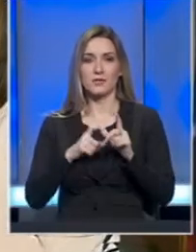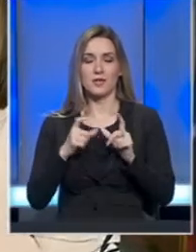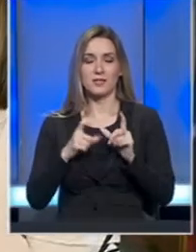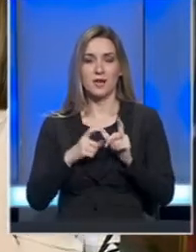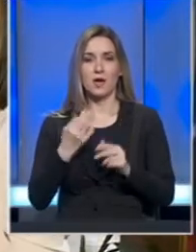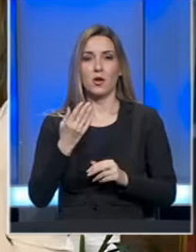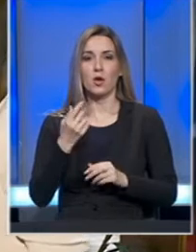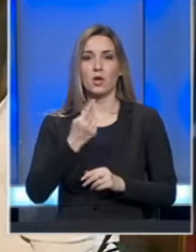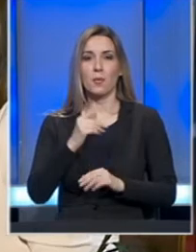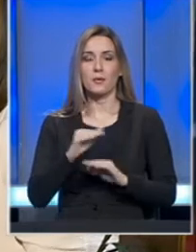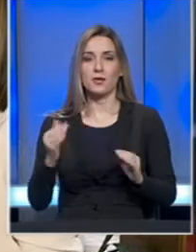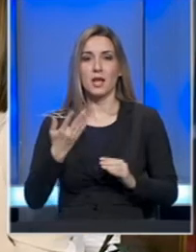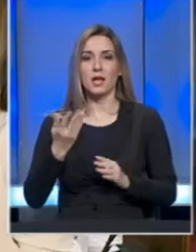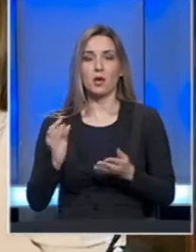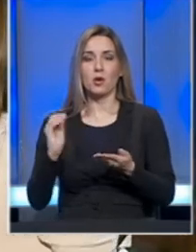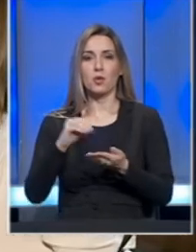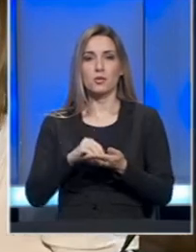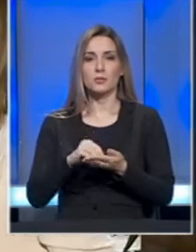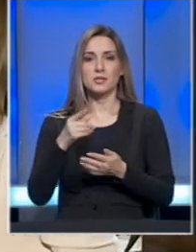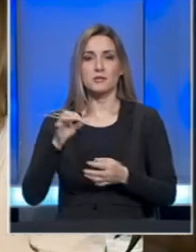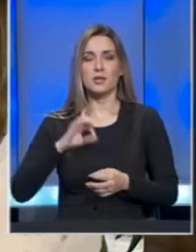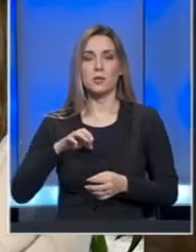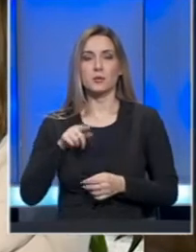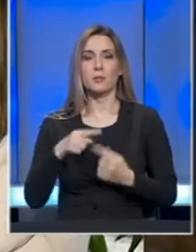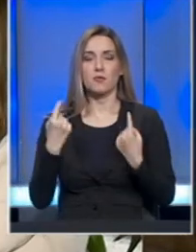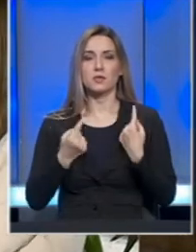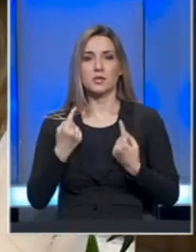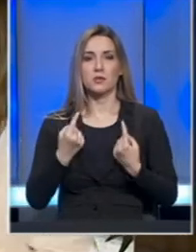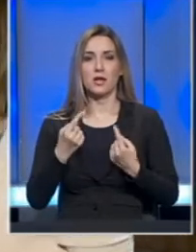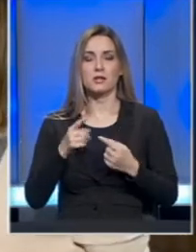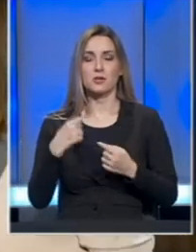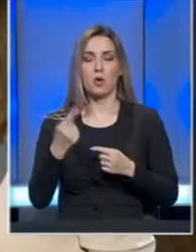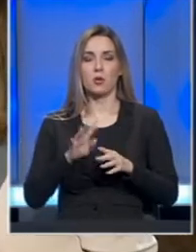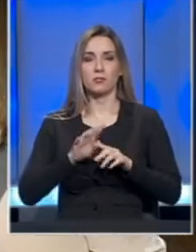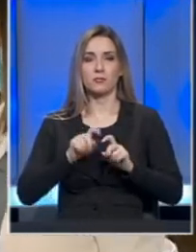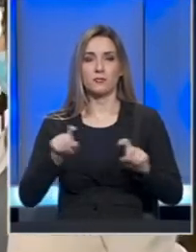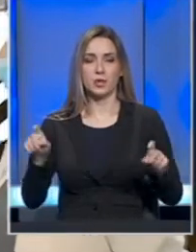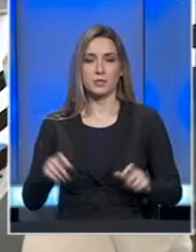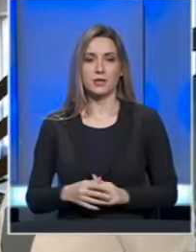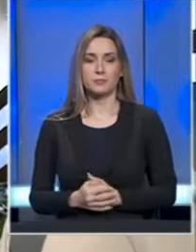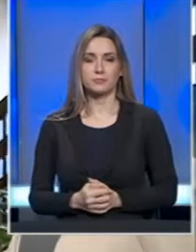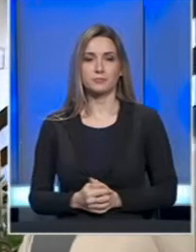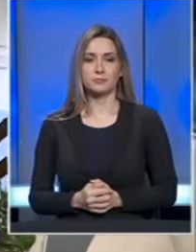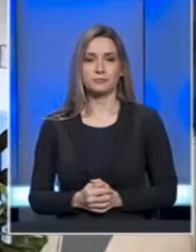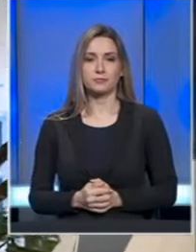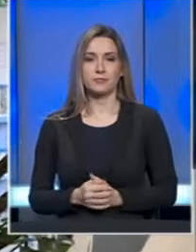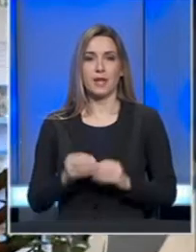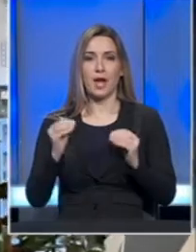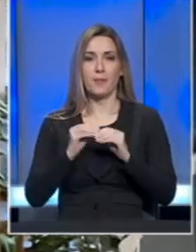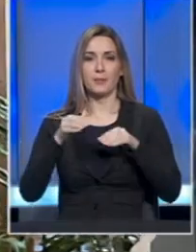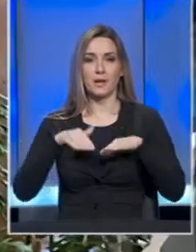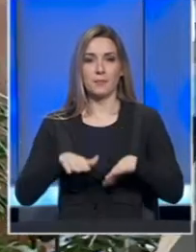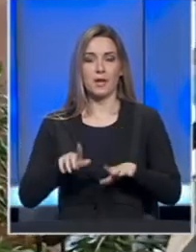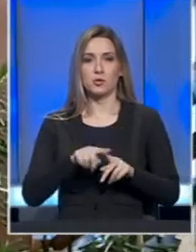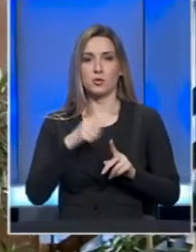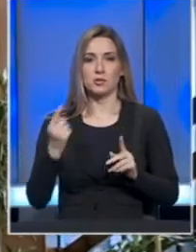će prvačića i kako teče sam upis s obzirom na cijelu ovu situaciju oko virusa korona? Pa, april i maj su inače